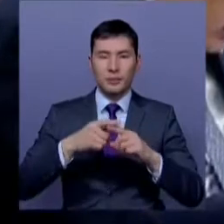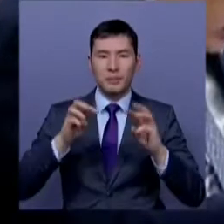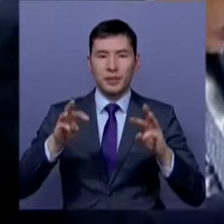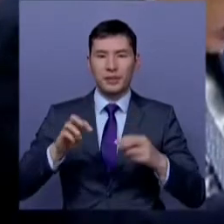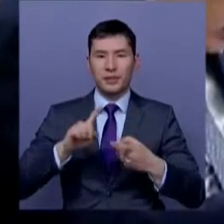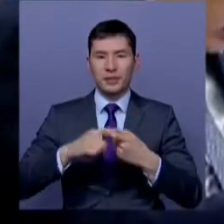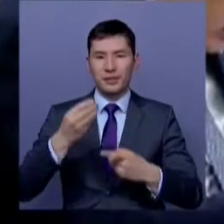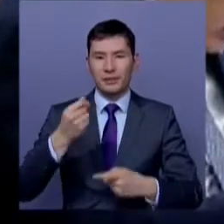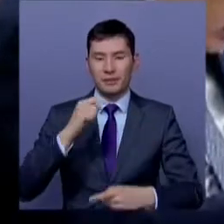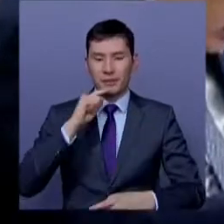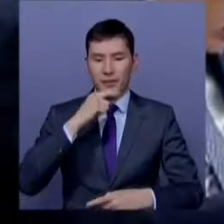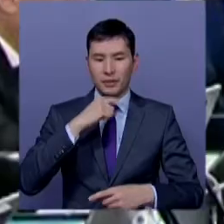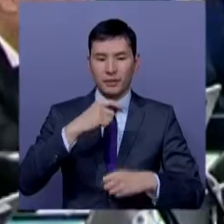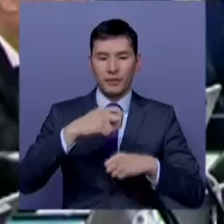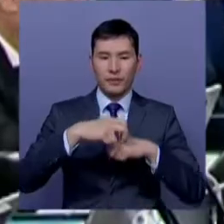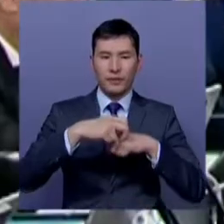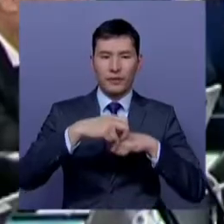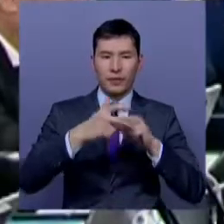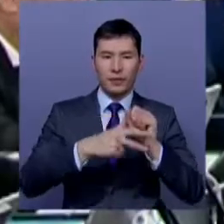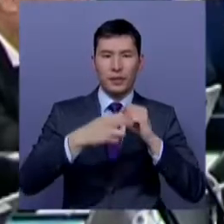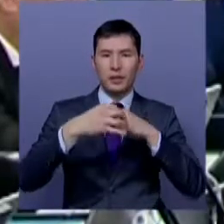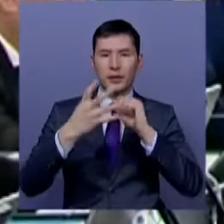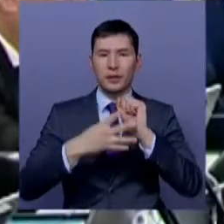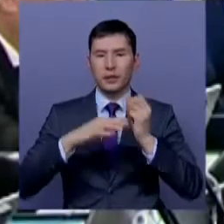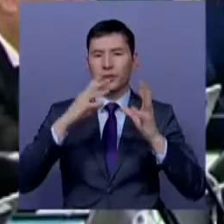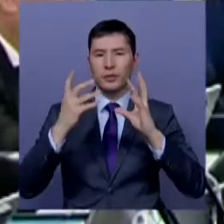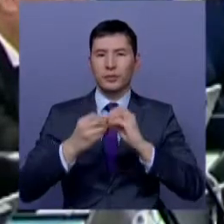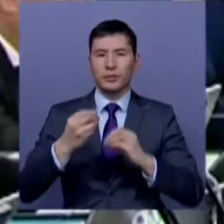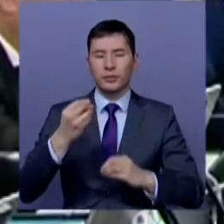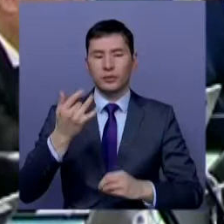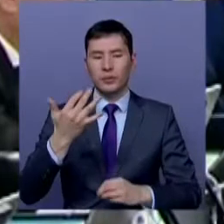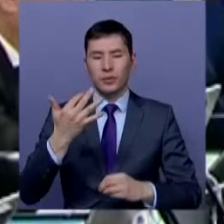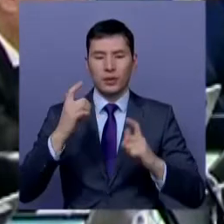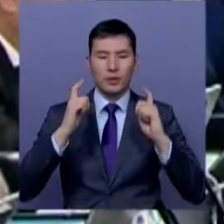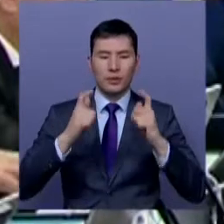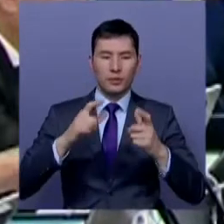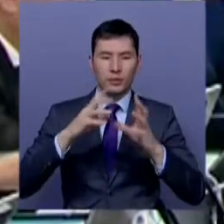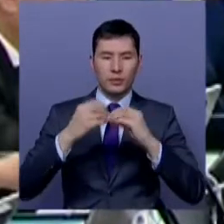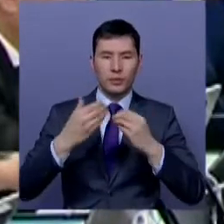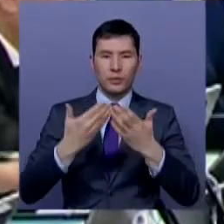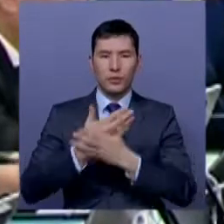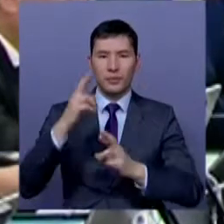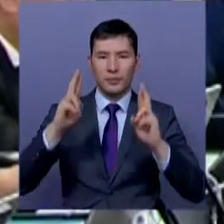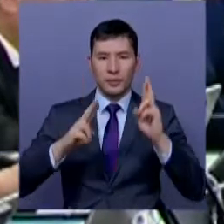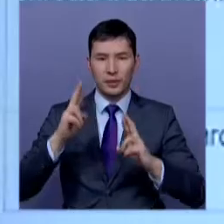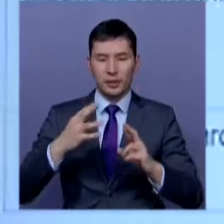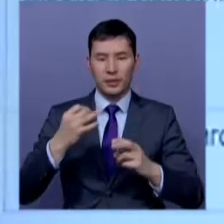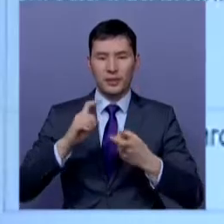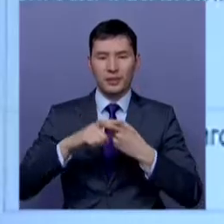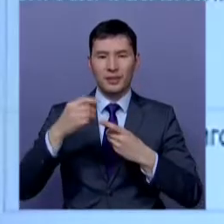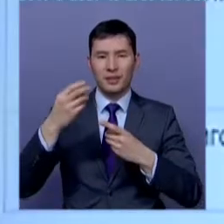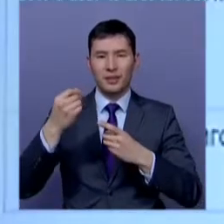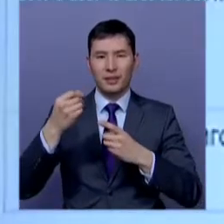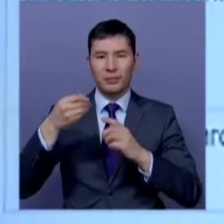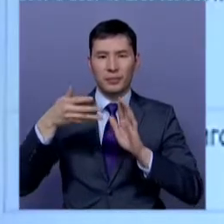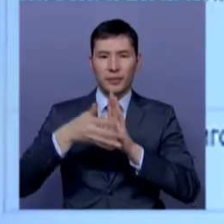министрлігінің 18-19 жылдары бюджетті атқару, бюджет заңнамасының жаңа нормалары, сондай-ақ инвестициялық жобалардың